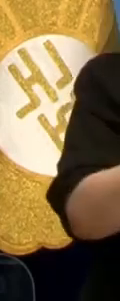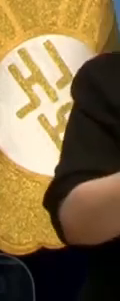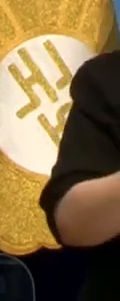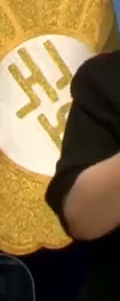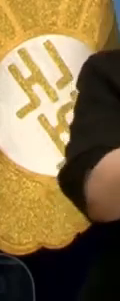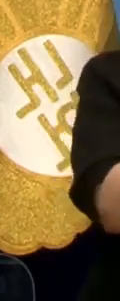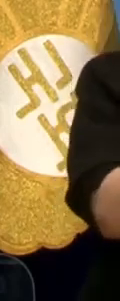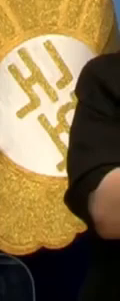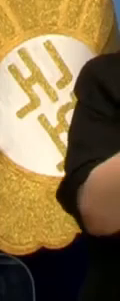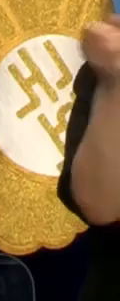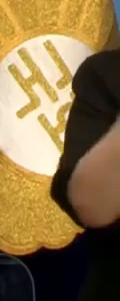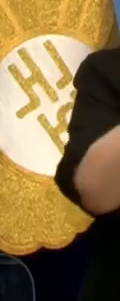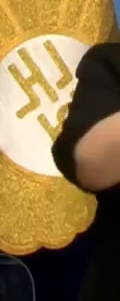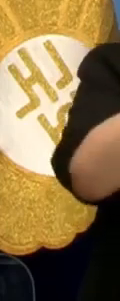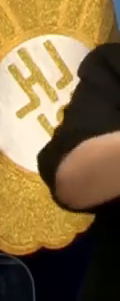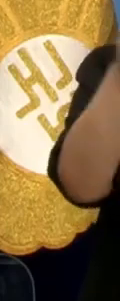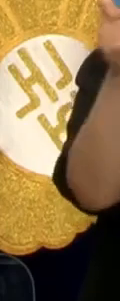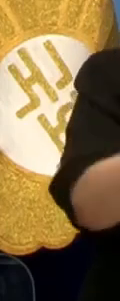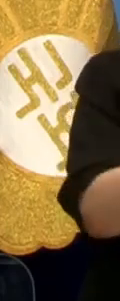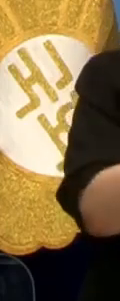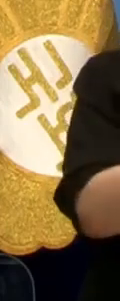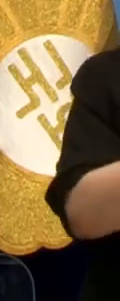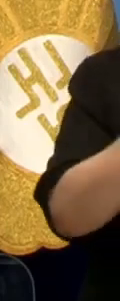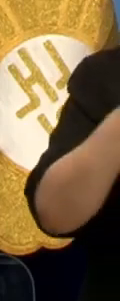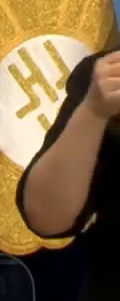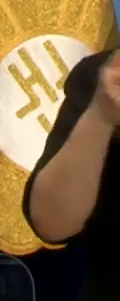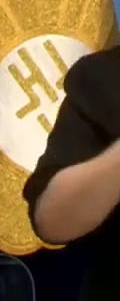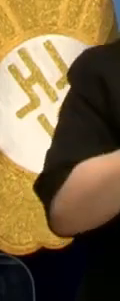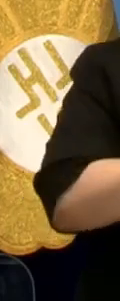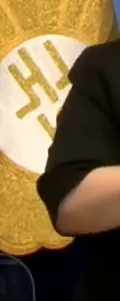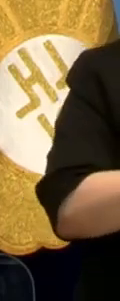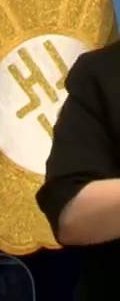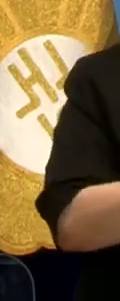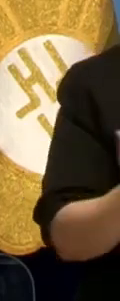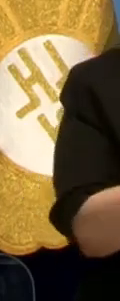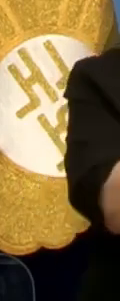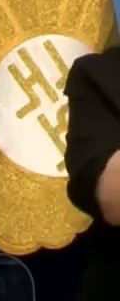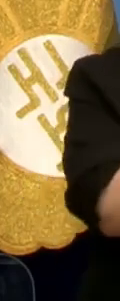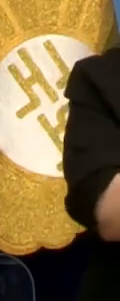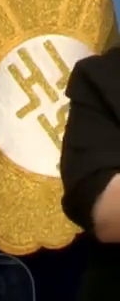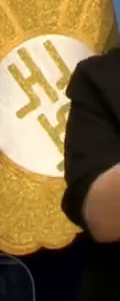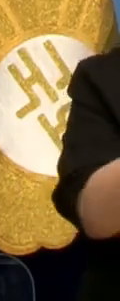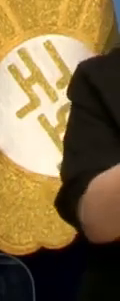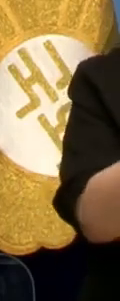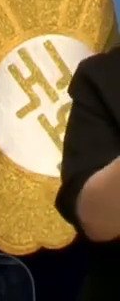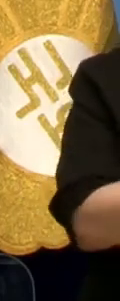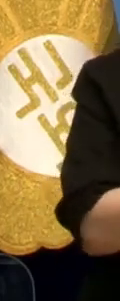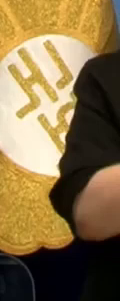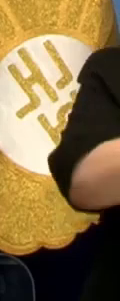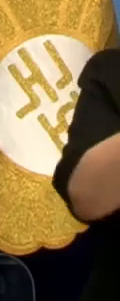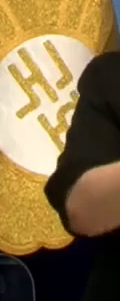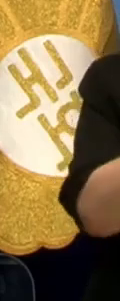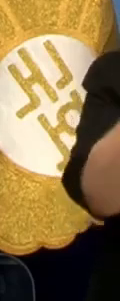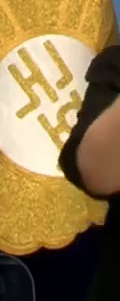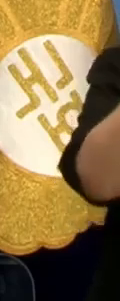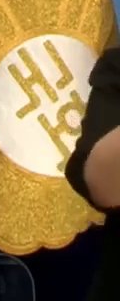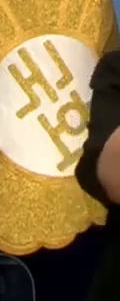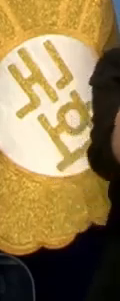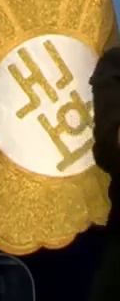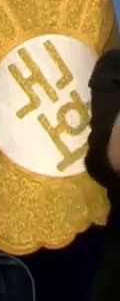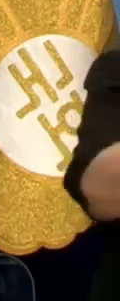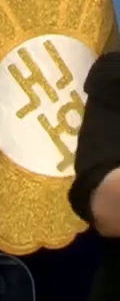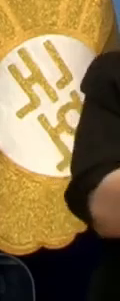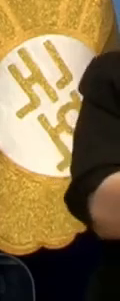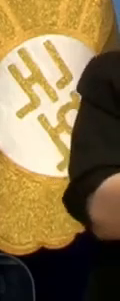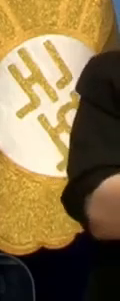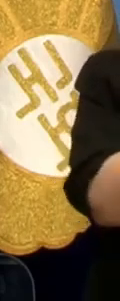축소분, 조세 감면 축소분이겠습니다. 긴급한 교정과세 재원, 기본소득